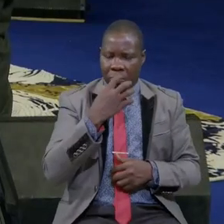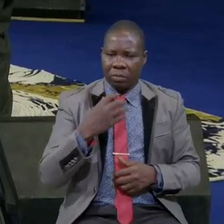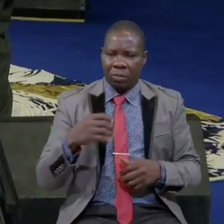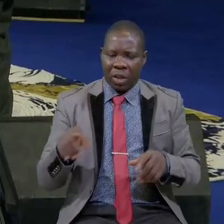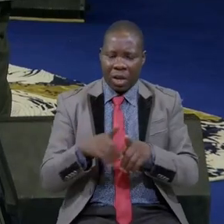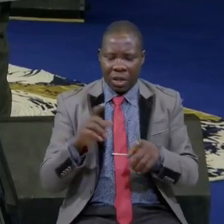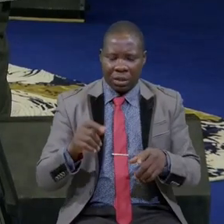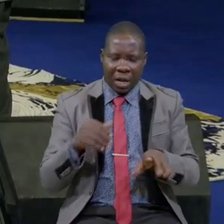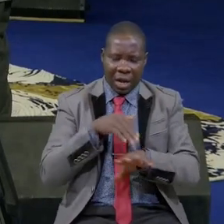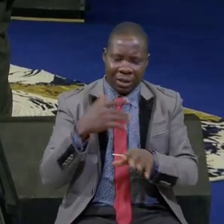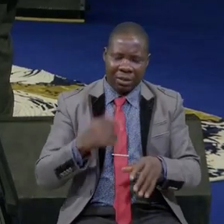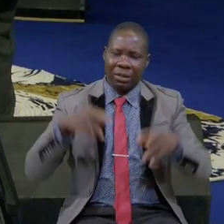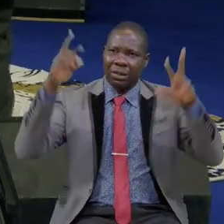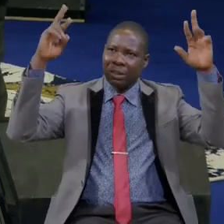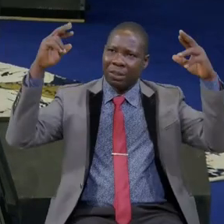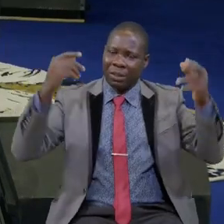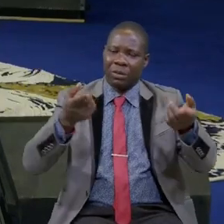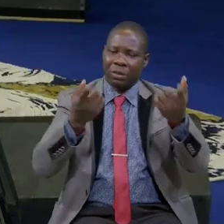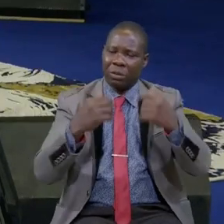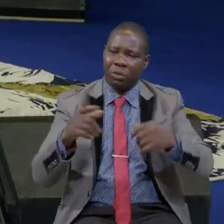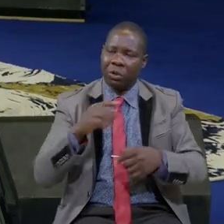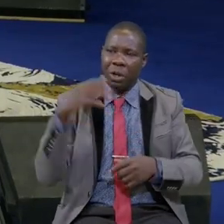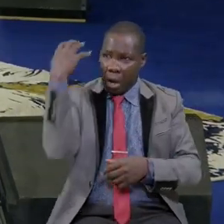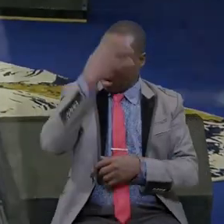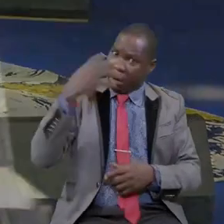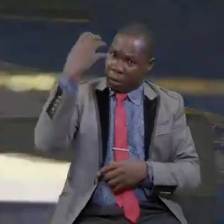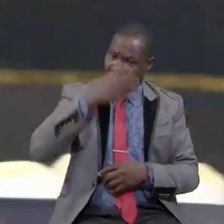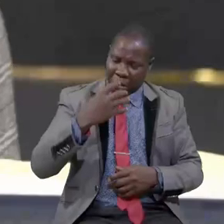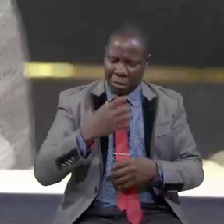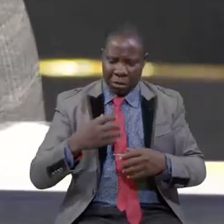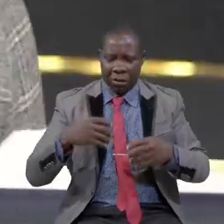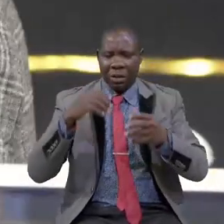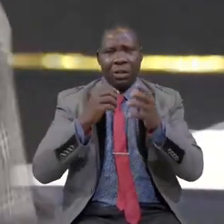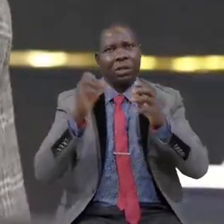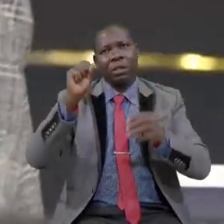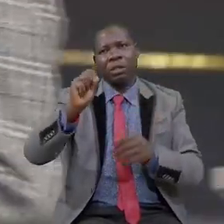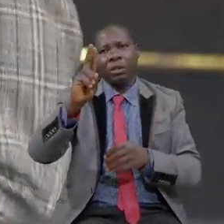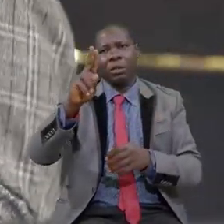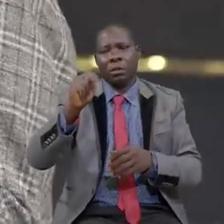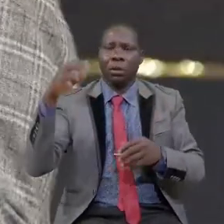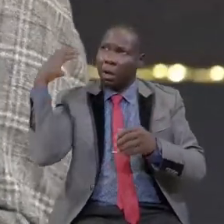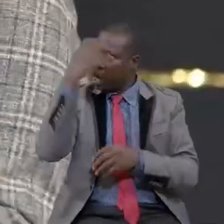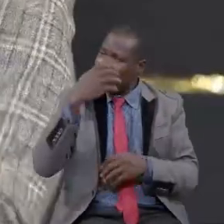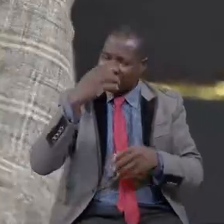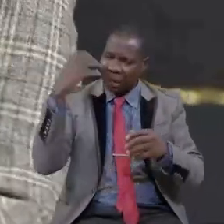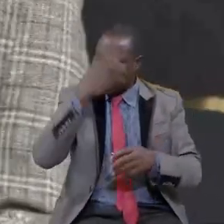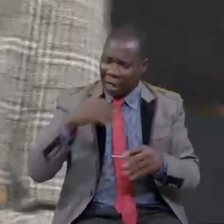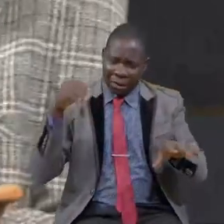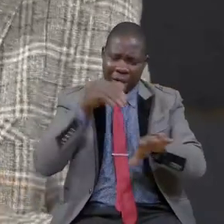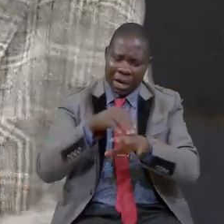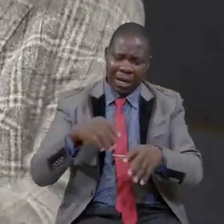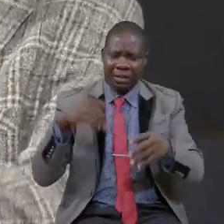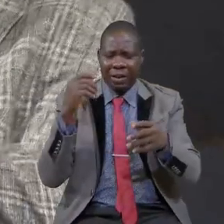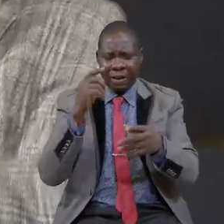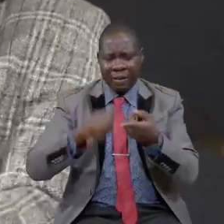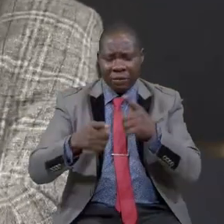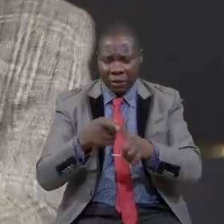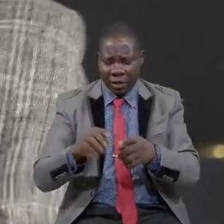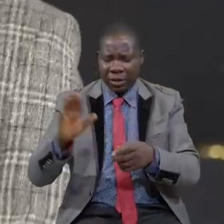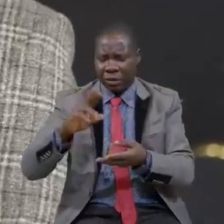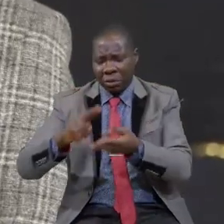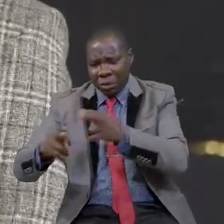tu te fâches quand la pluie tombe, tu te fâches quand le soleil brille, tu te fâches contre les amis, tu te fâches contre même tes voisins. Quand tu n'as jamais